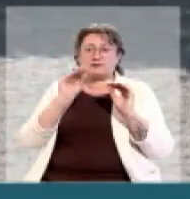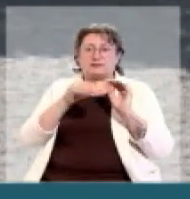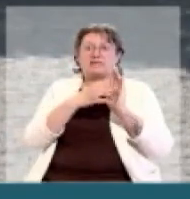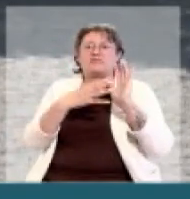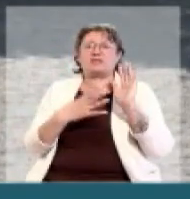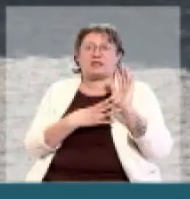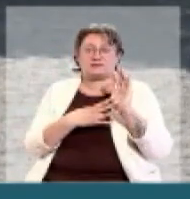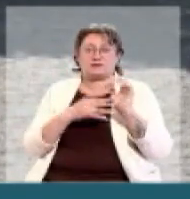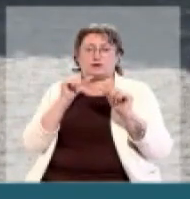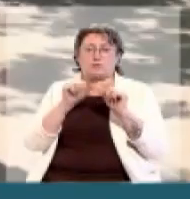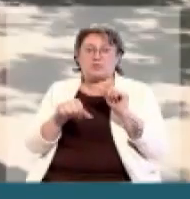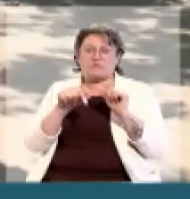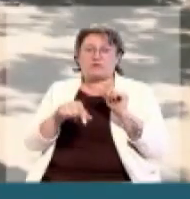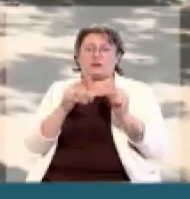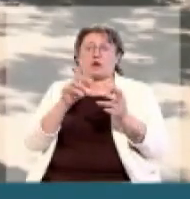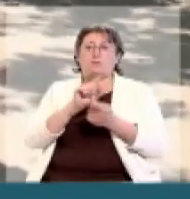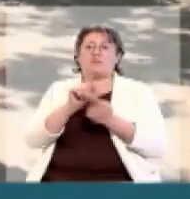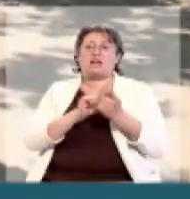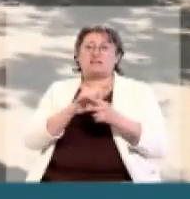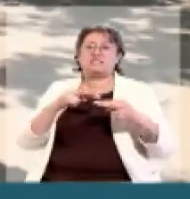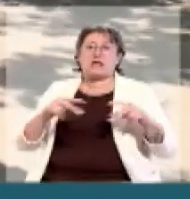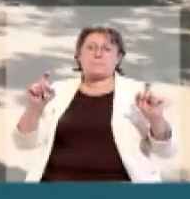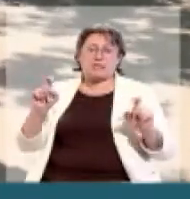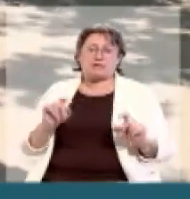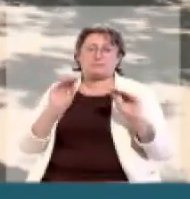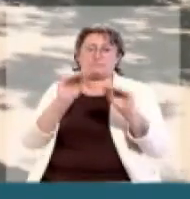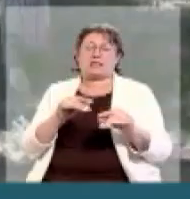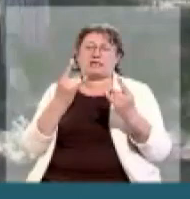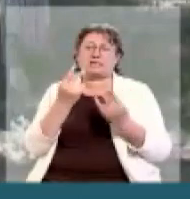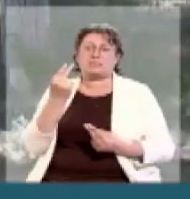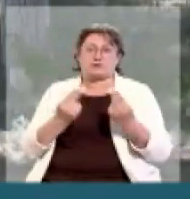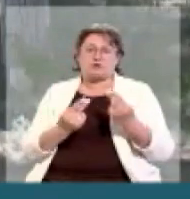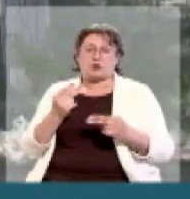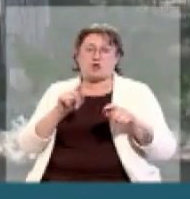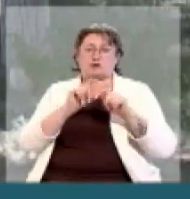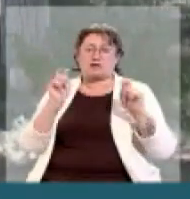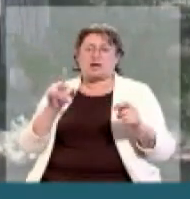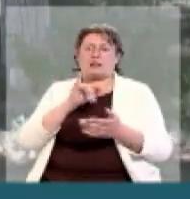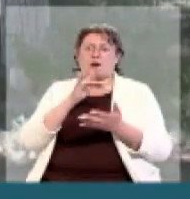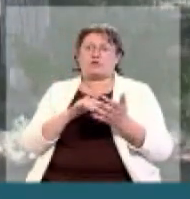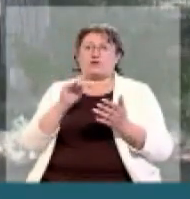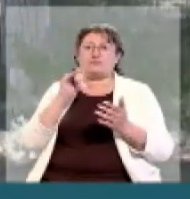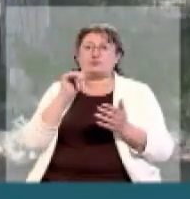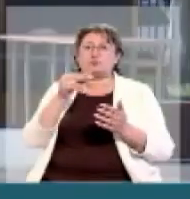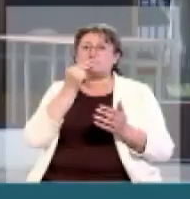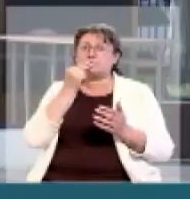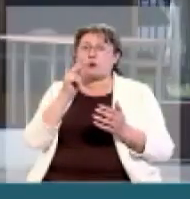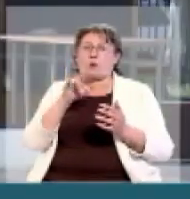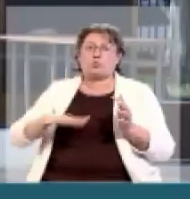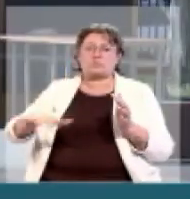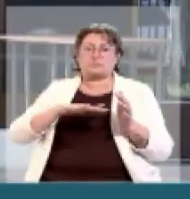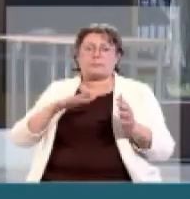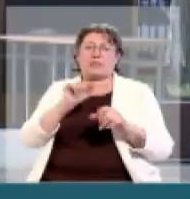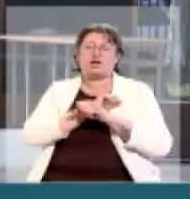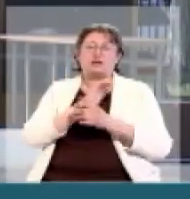их 19. Кроме того, здесь обновили скамейки, построили детскую площадку, открыли для горожан фудкорт. Для отдыхающих созданы